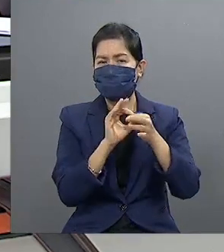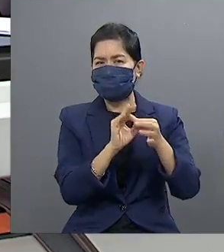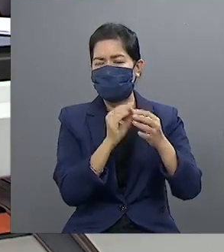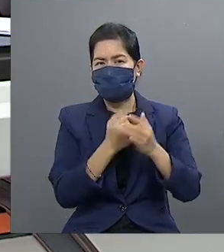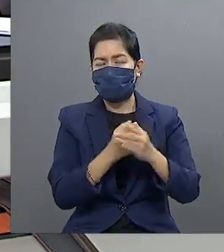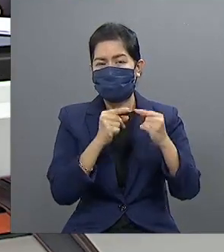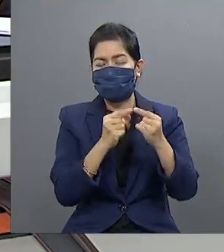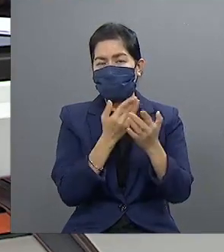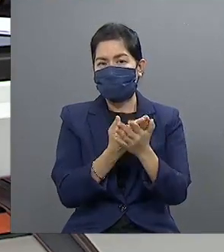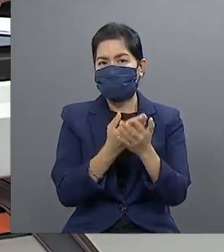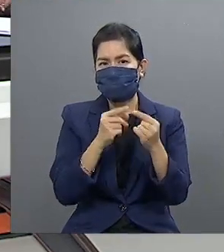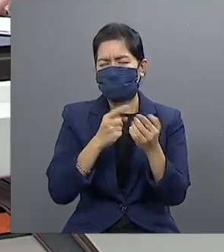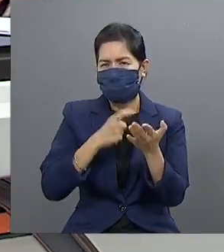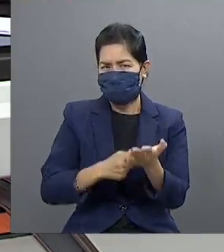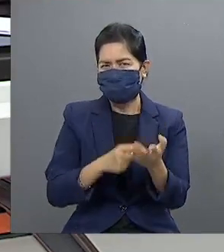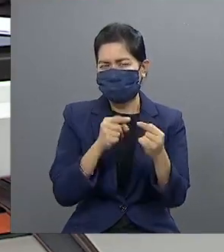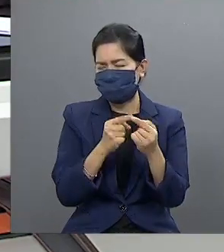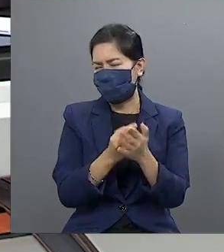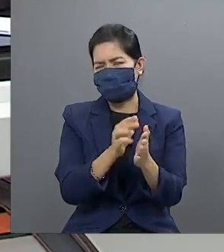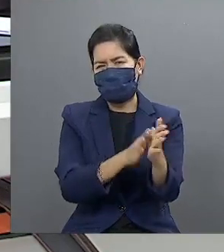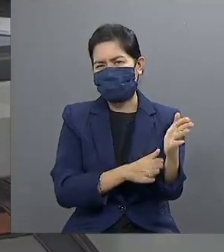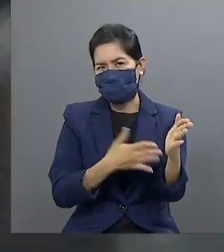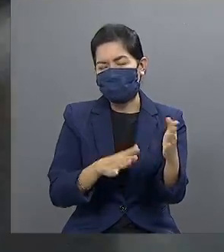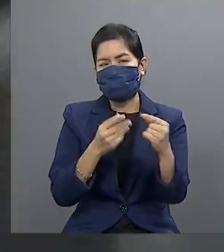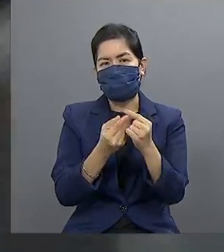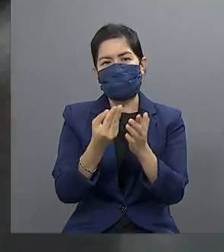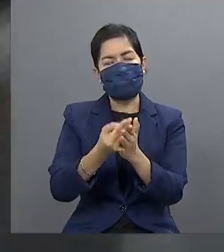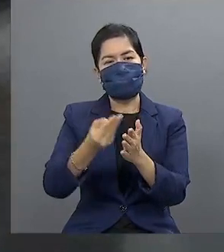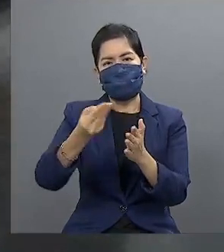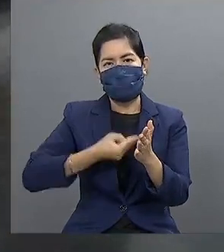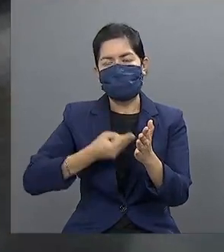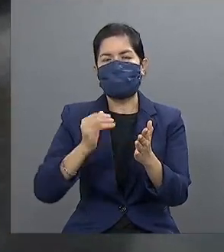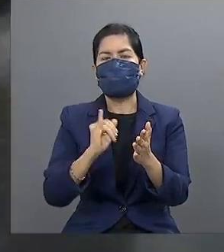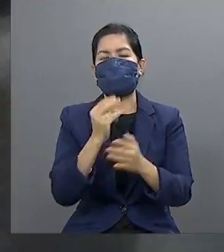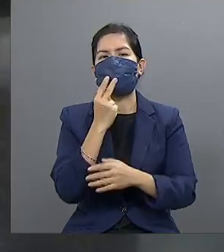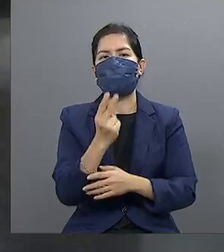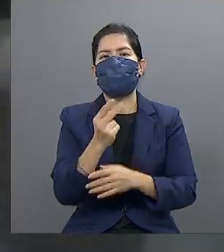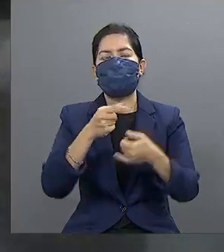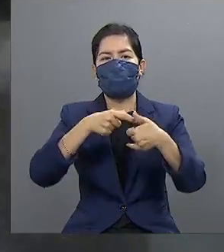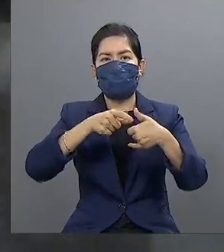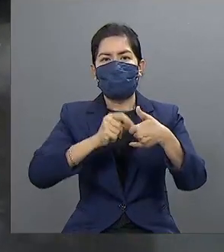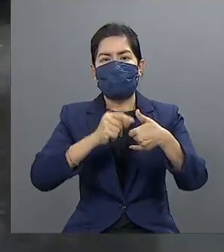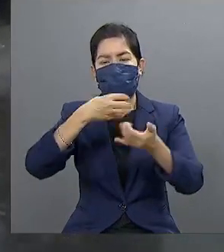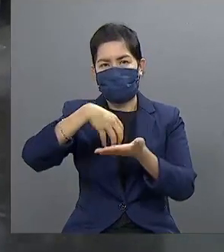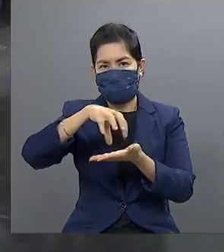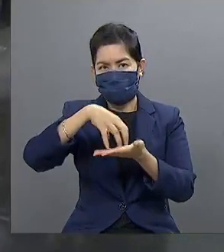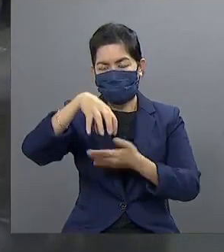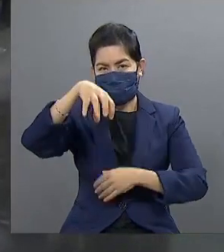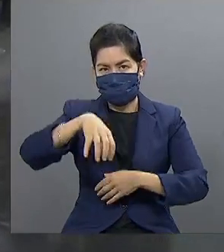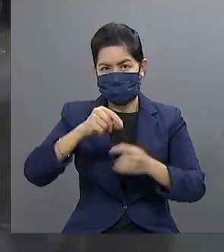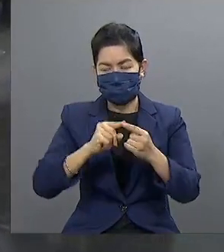ยืดเยื้อมานานกว่า2เดือนนั้นจะเป็นยังไงไปติดตามกับคุณอุตสาห์เอี่ยมสุวรรณรายงานสดจากสำนักงานคปภ.ค่ะคุณอุตสาห์คะ